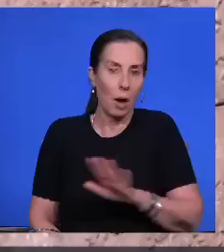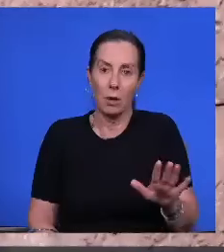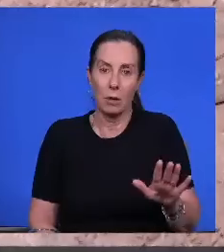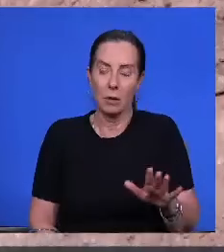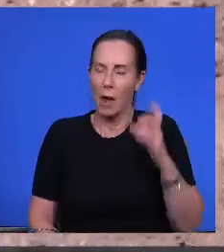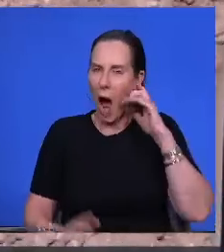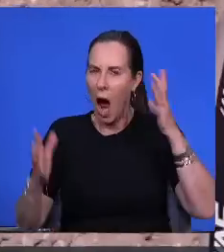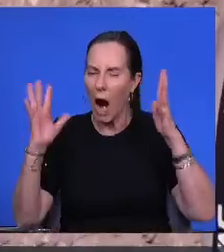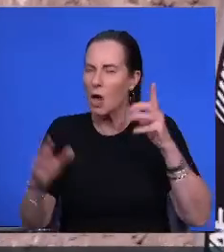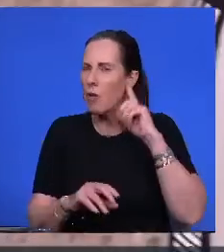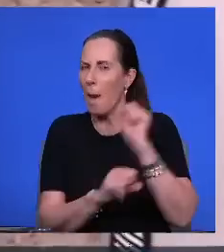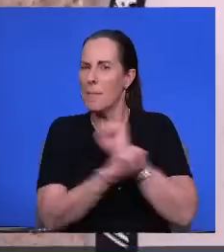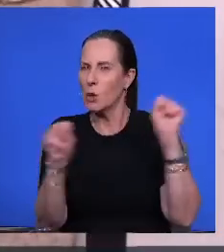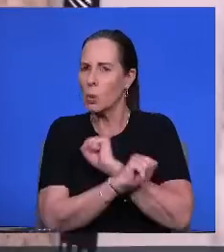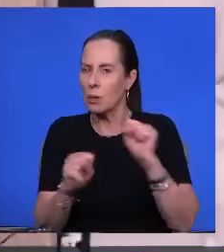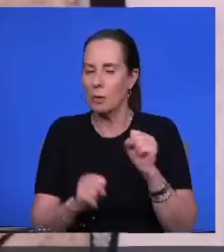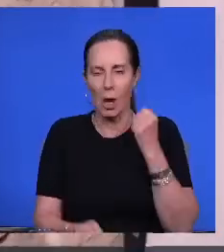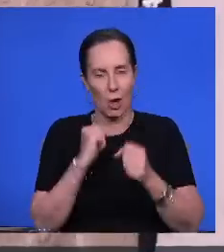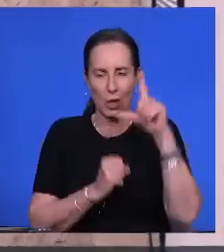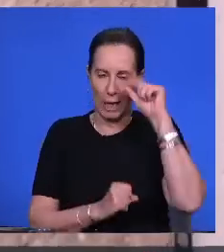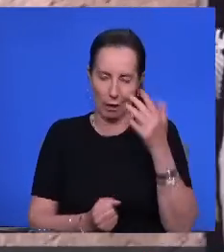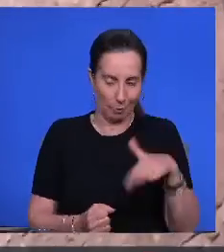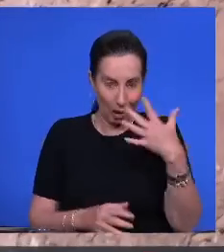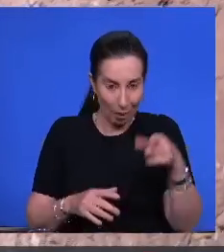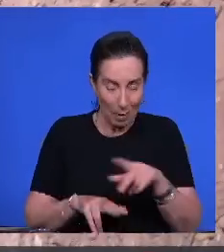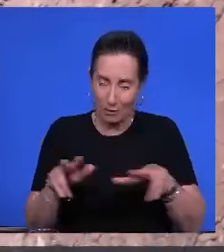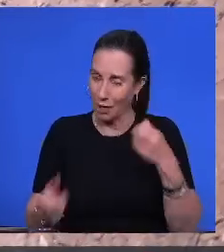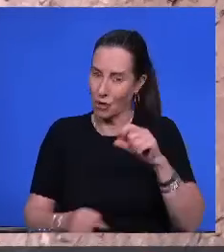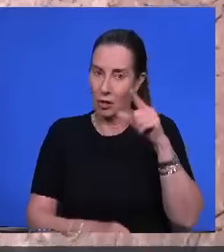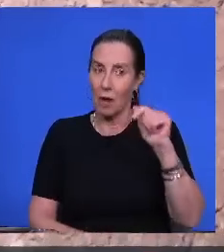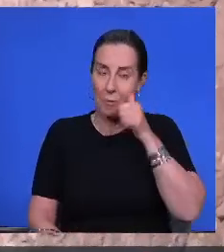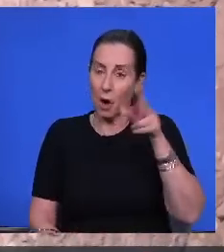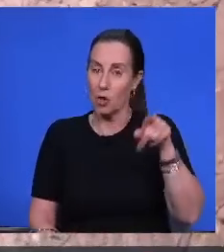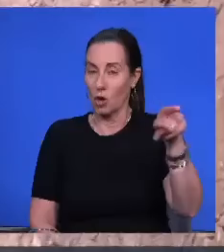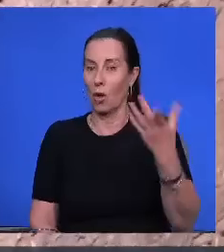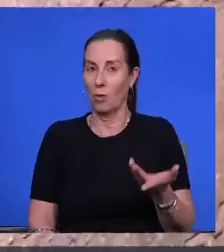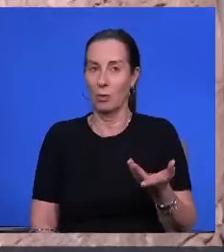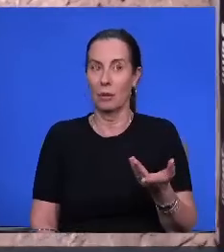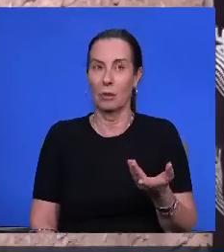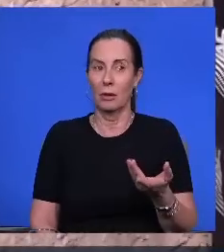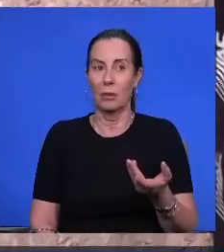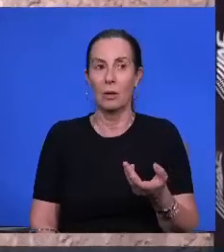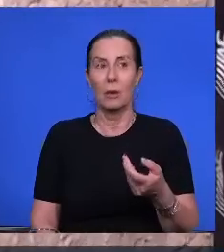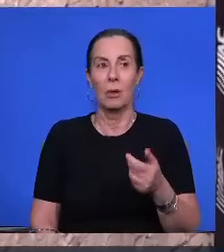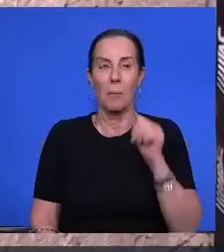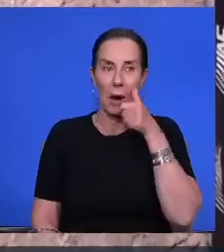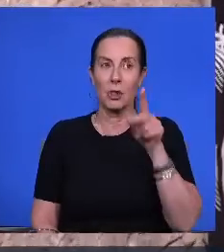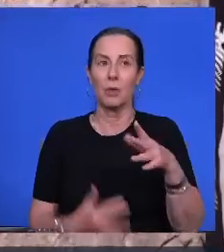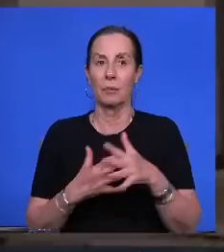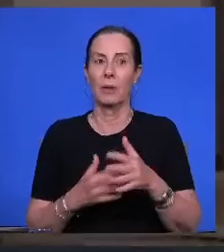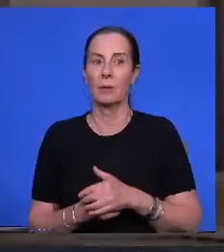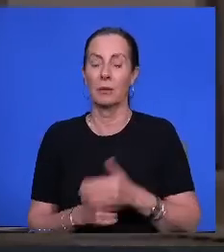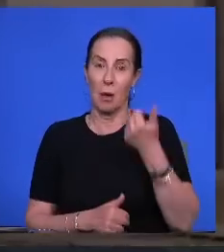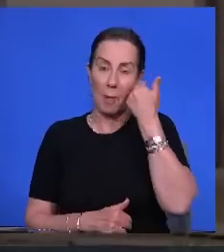והפיצוצים. קשה להירדם אחרי מצב כזה, ויש לו מחר תגבורים לפני... בגרויות,